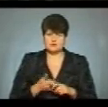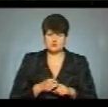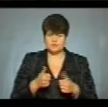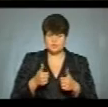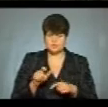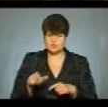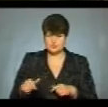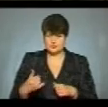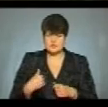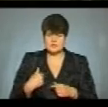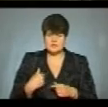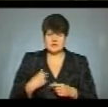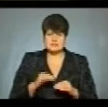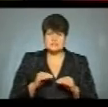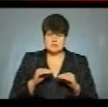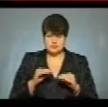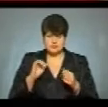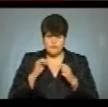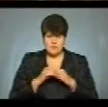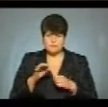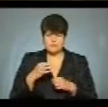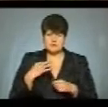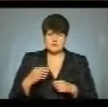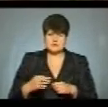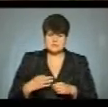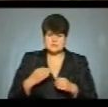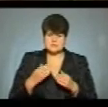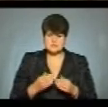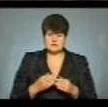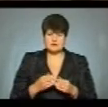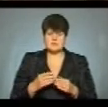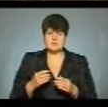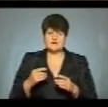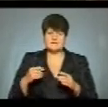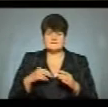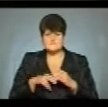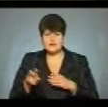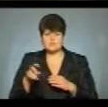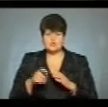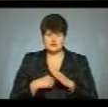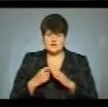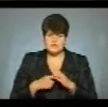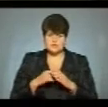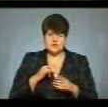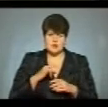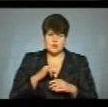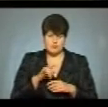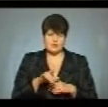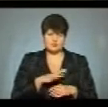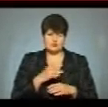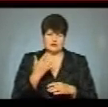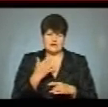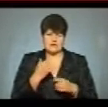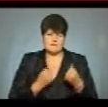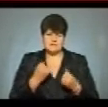люди. Я саджу цього дуба в пам'ять про свого сина Біленка Руслана. При виході з Донецького аеропорту в районі Пісків було їх кілька машин,